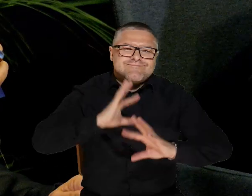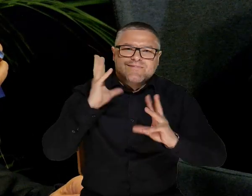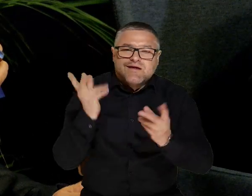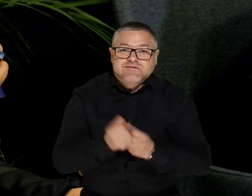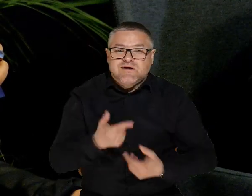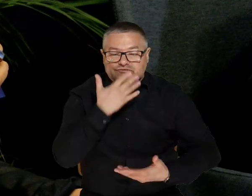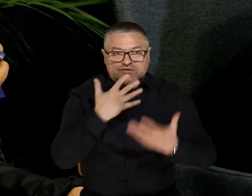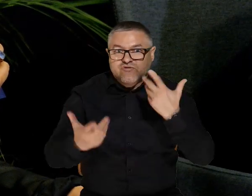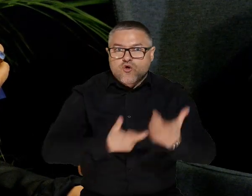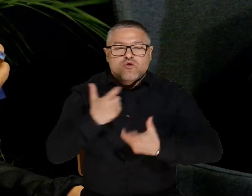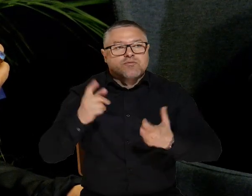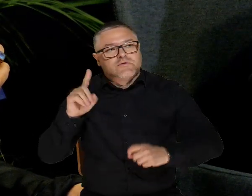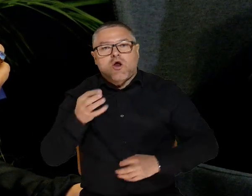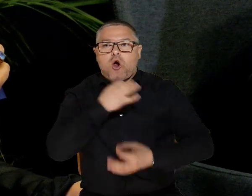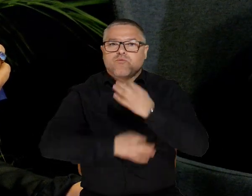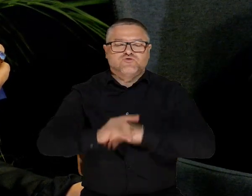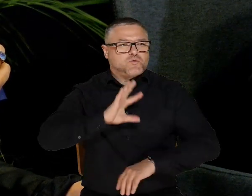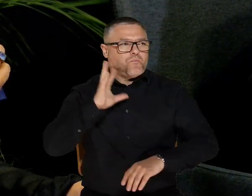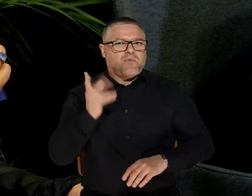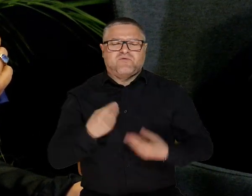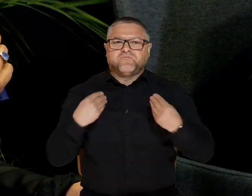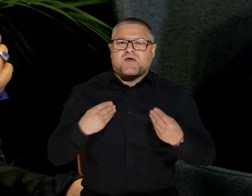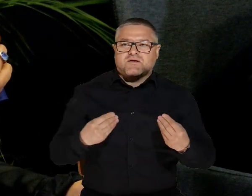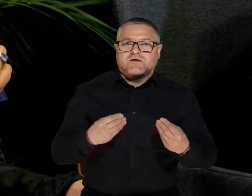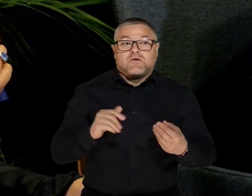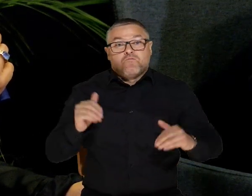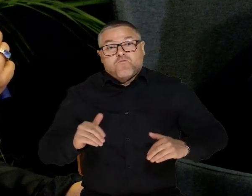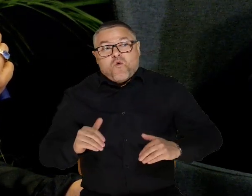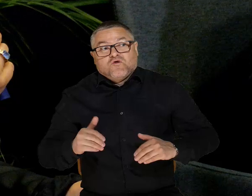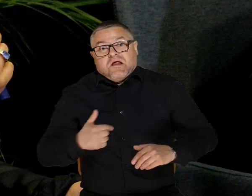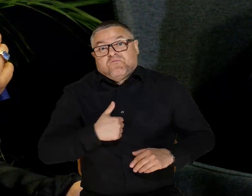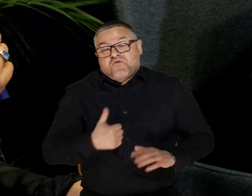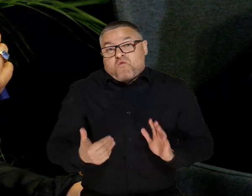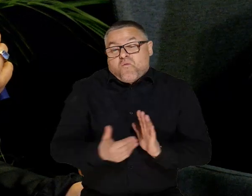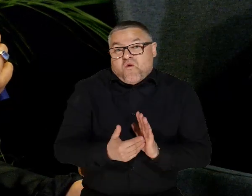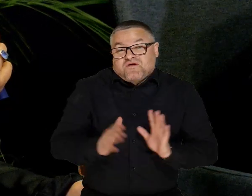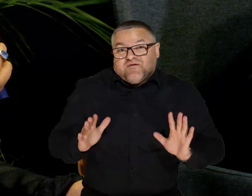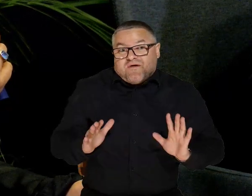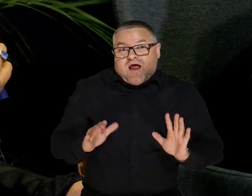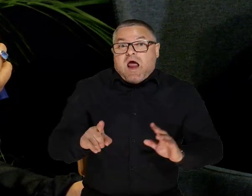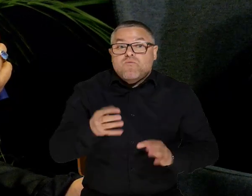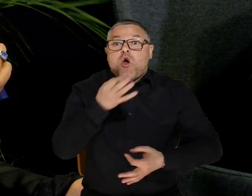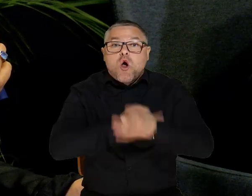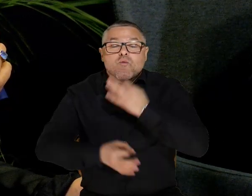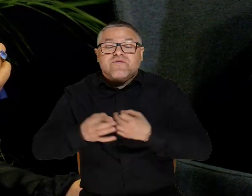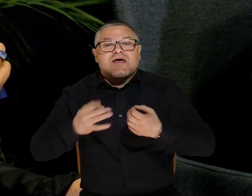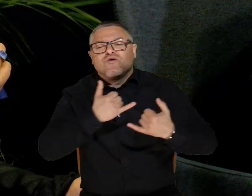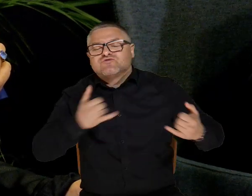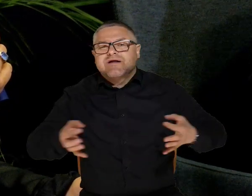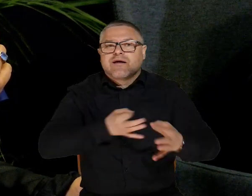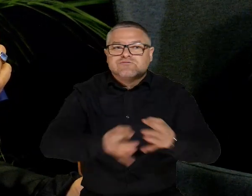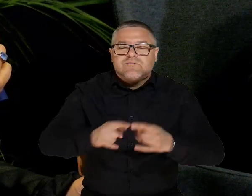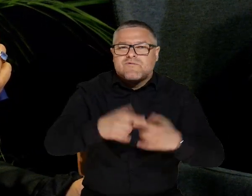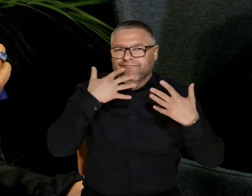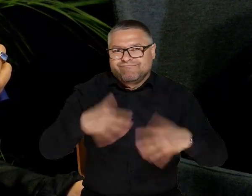obraz idylliczny, z jakiegoś powodu było mu to widocznie potrzebne. I anegdoty, które opowiadał, one były wszystkie